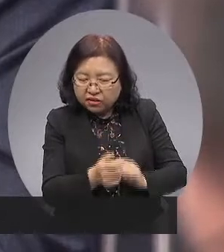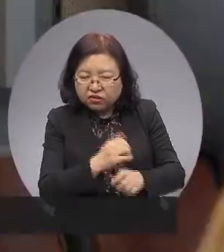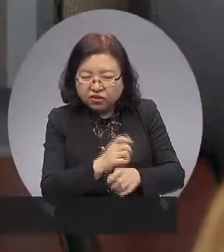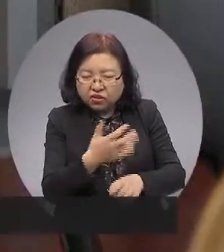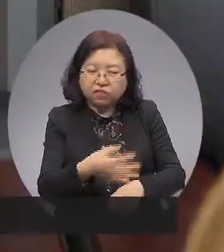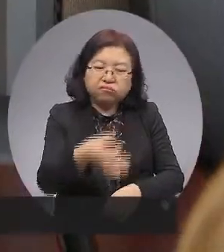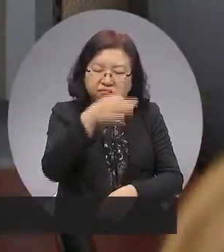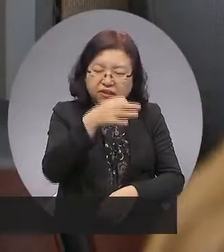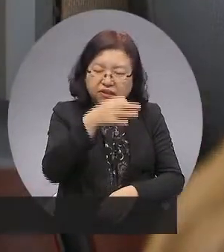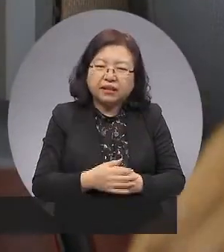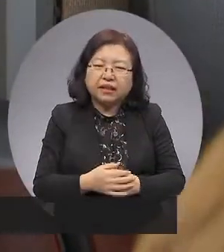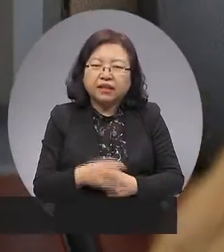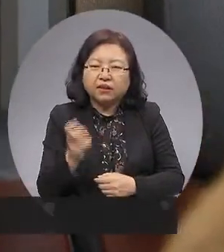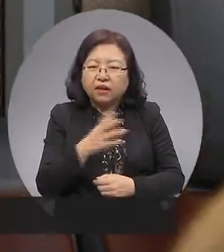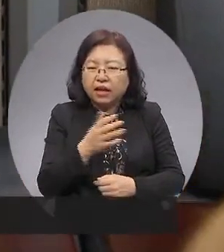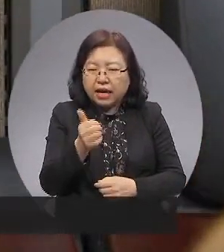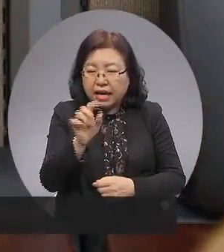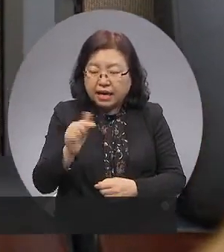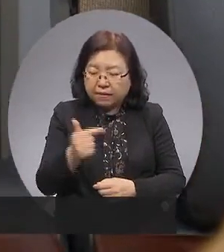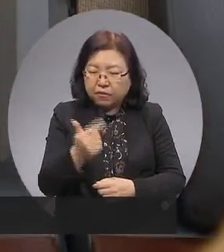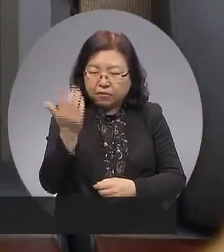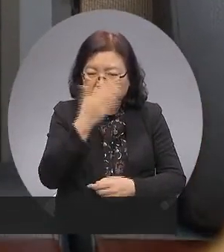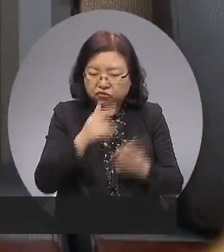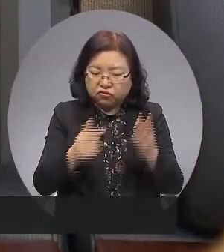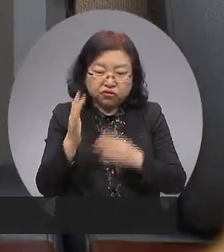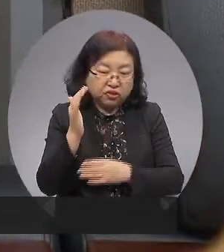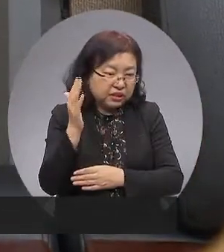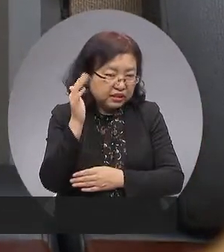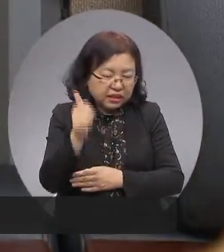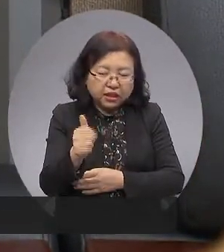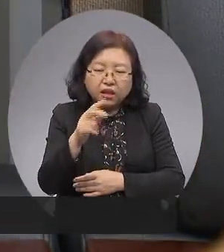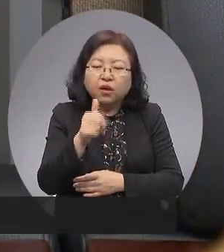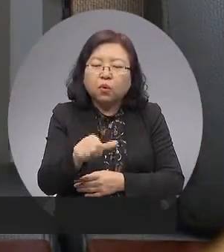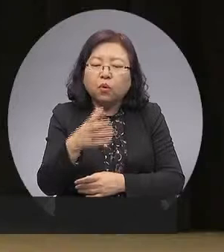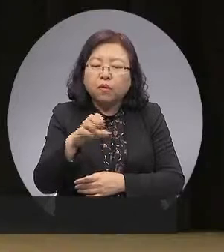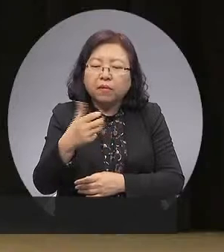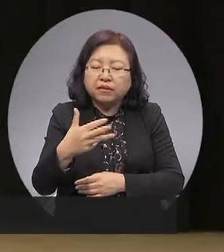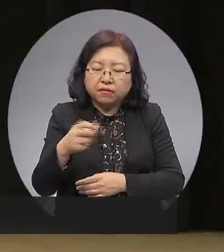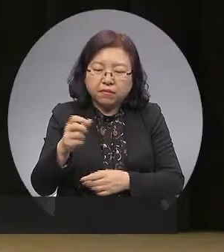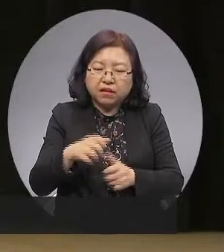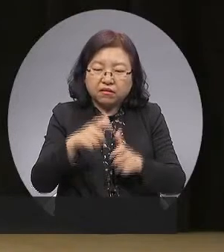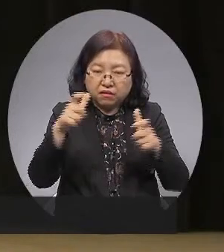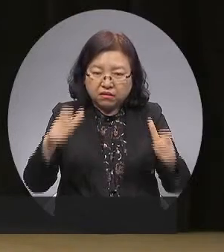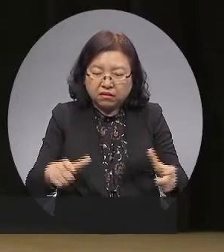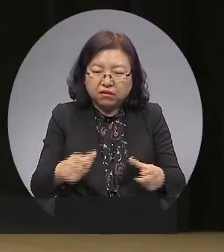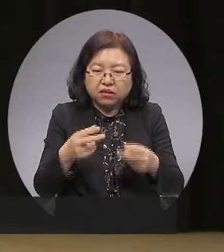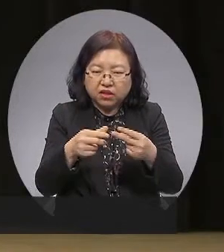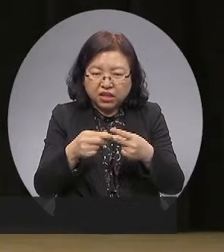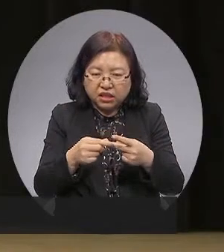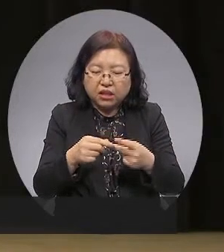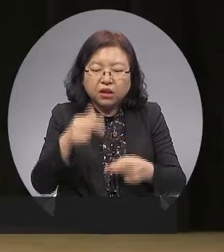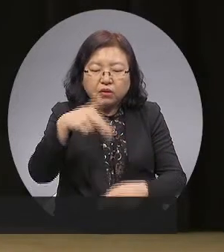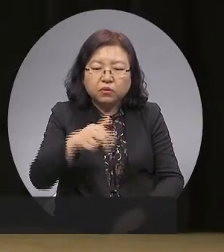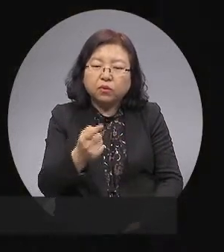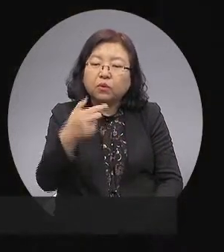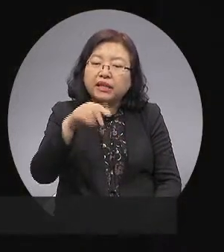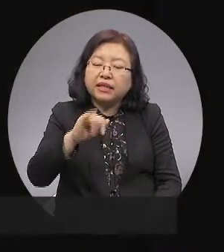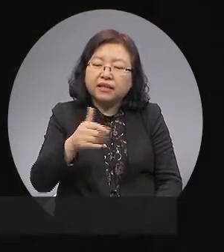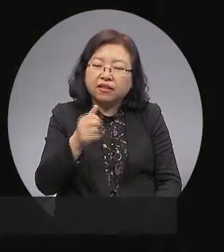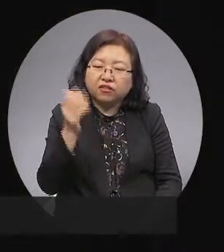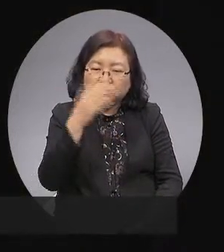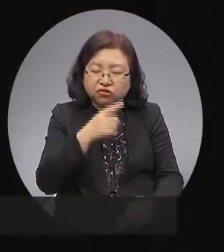영향입니다. 한범덕 청주시장이 5억 4천여만 원 늘어 2위를, 조기령 충주시장도 약